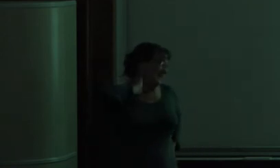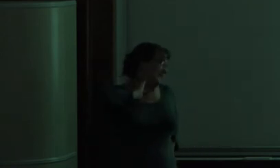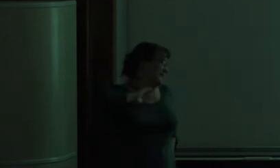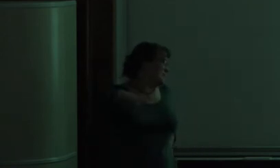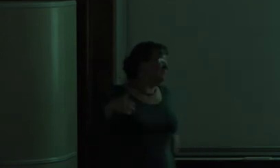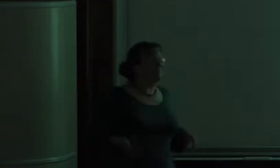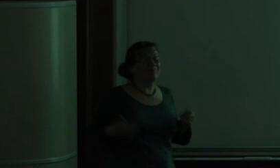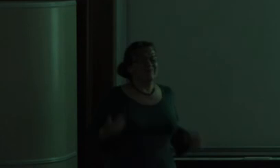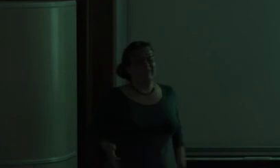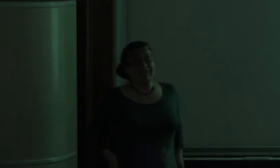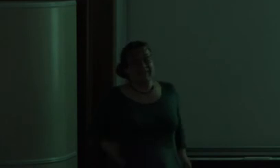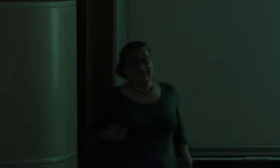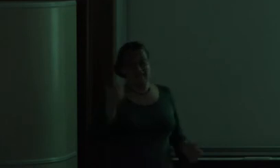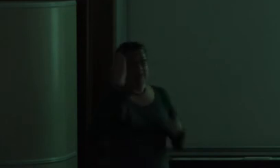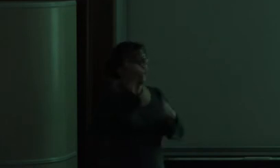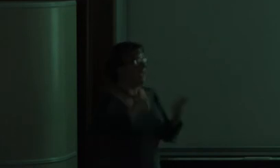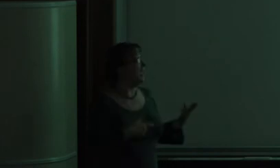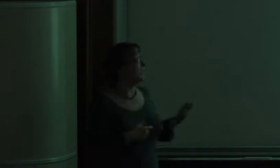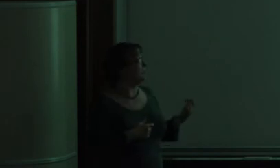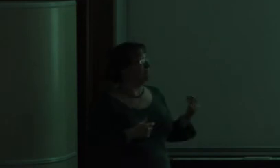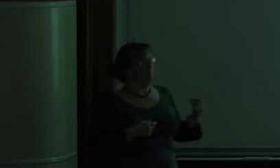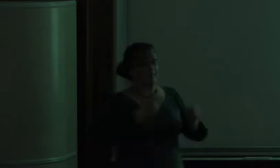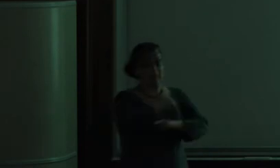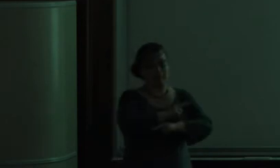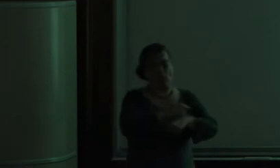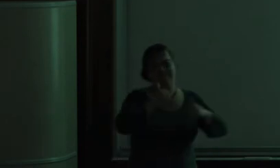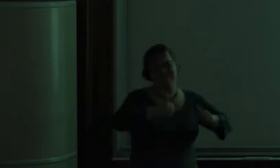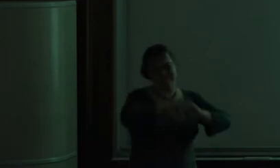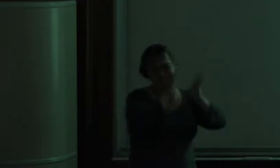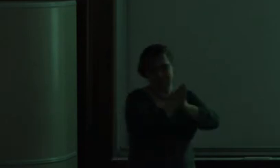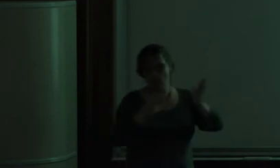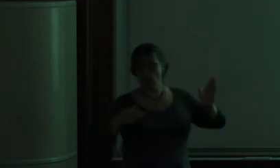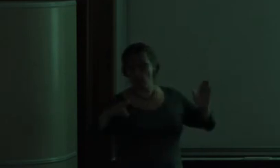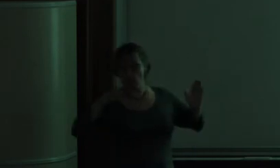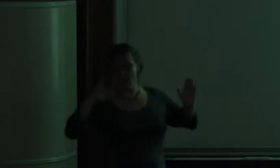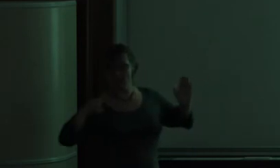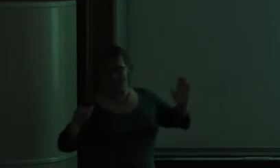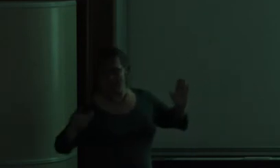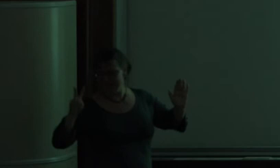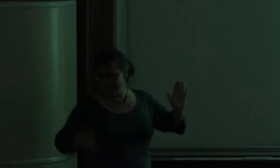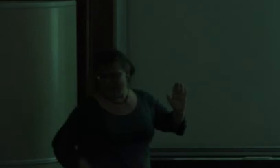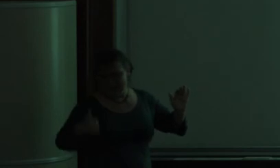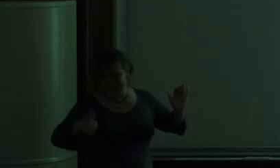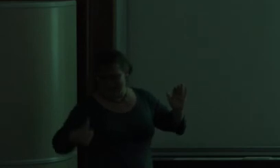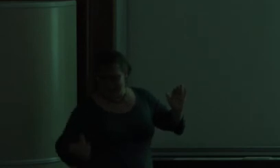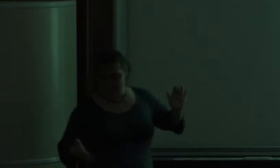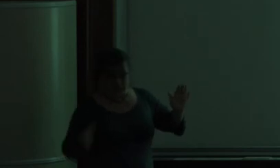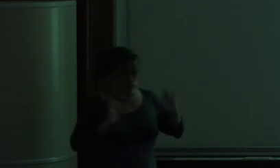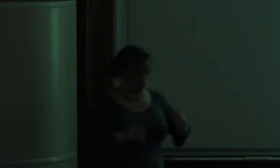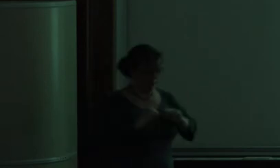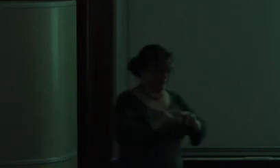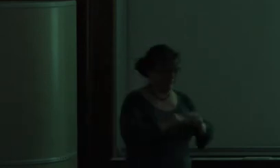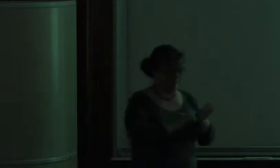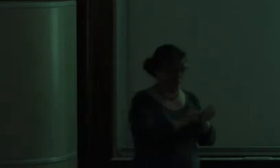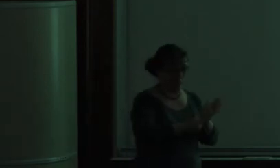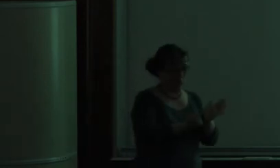Parce que NumPy est un joyau de Python, c'est quelque chose de fantastique, c'est ce qui fait qu'on a une énorme communauté scientifique, ça a des performances de dingue, mais ça veut dire aussi que tout ce que je vous ai appris